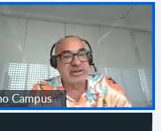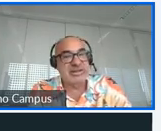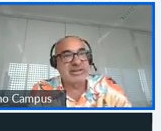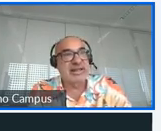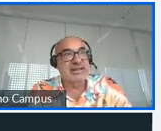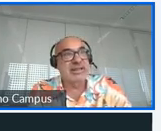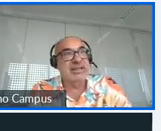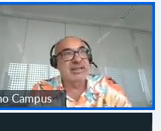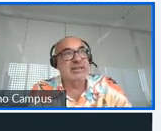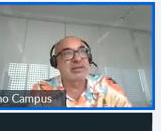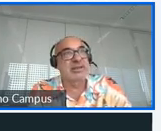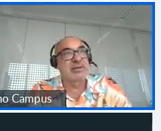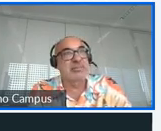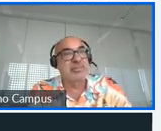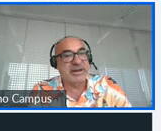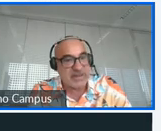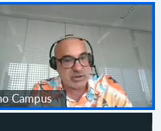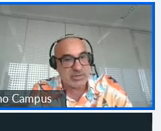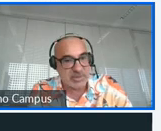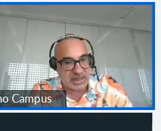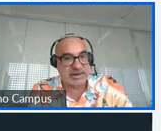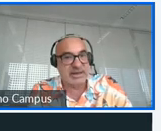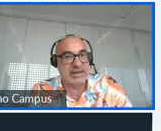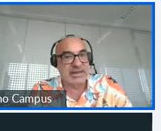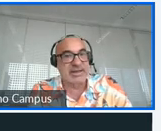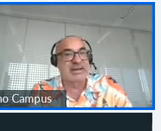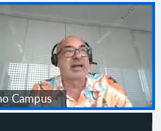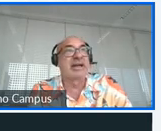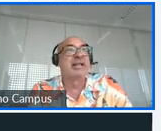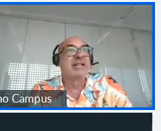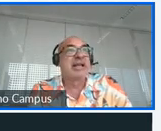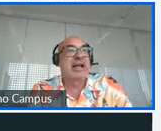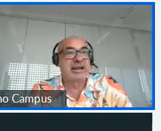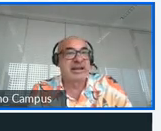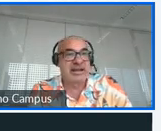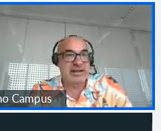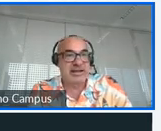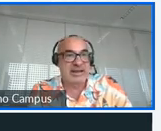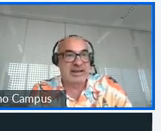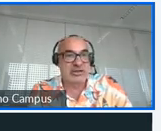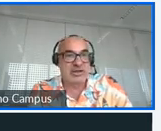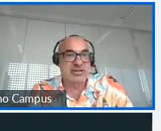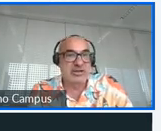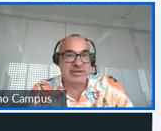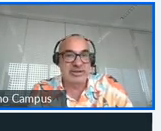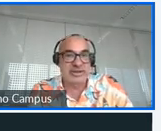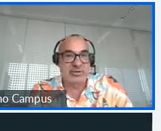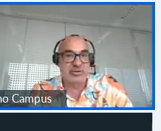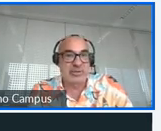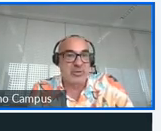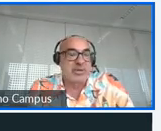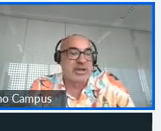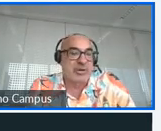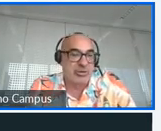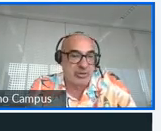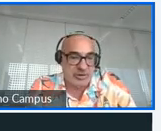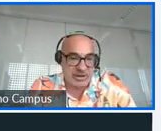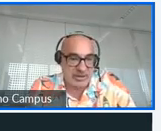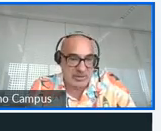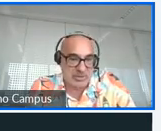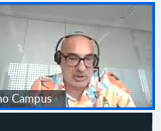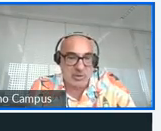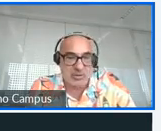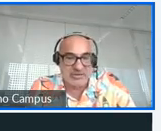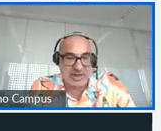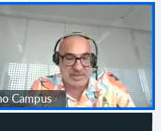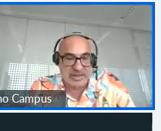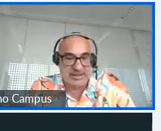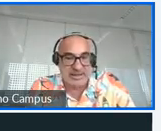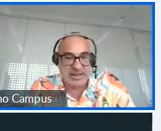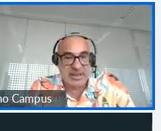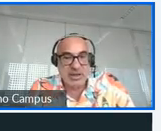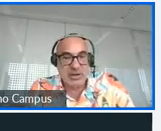la possibilità di partecipare alla gestione della cosa pubblica, ognuno nelle